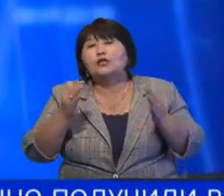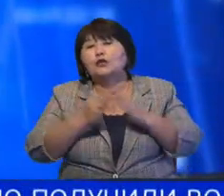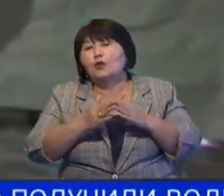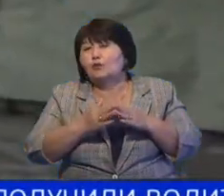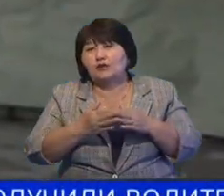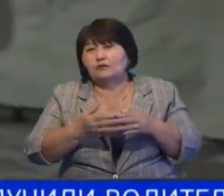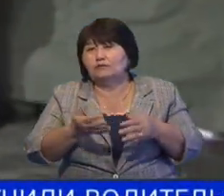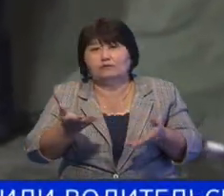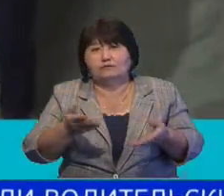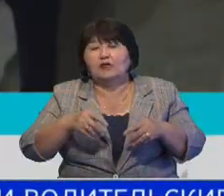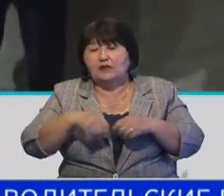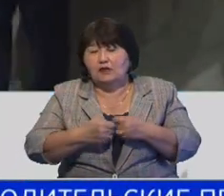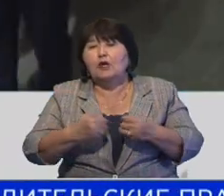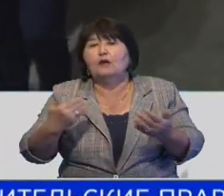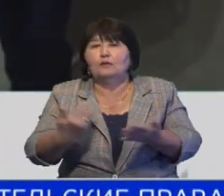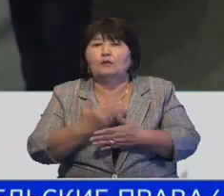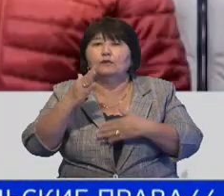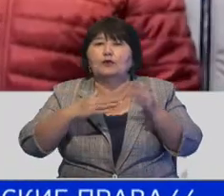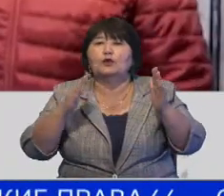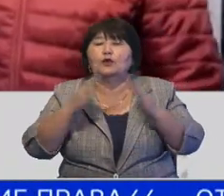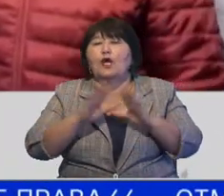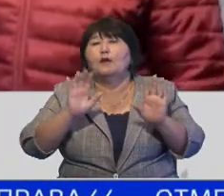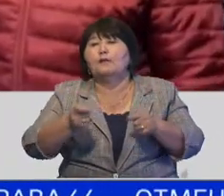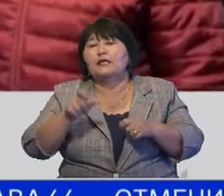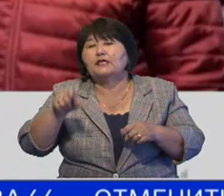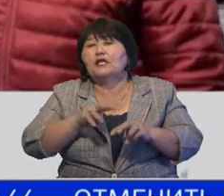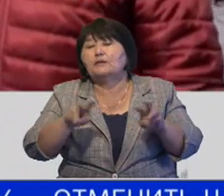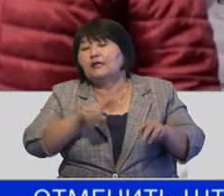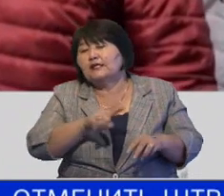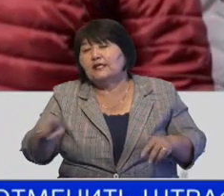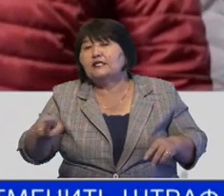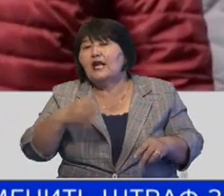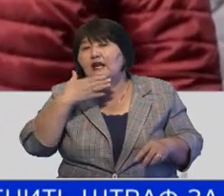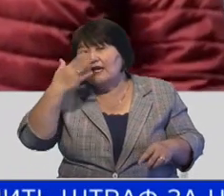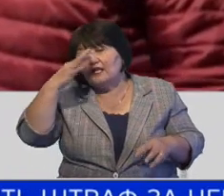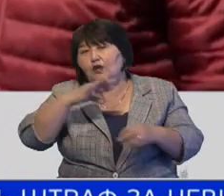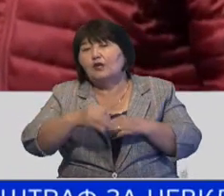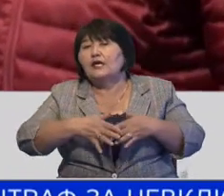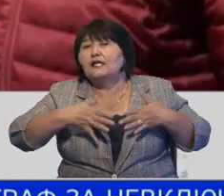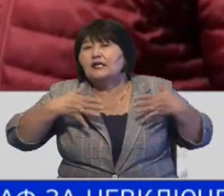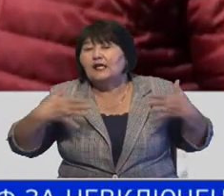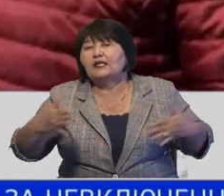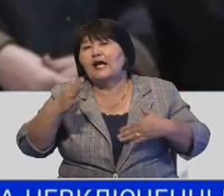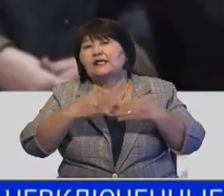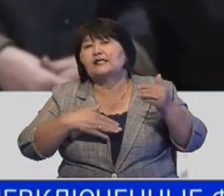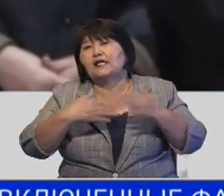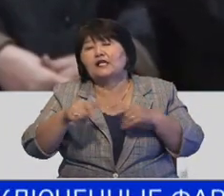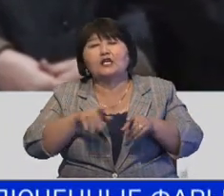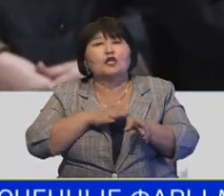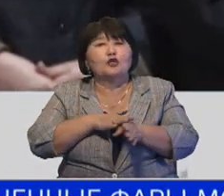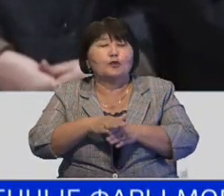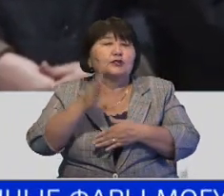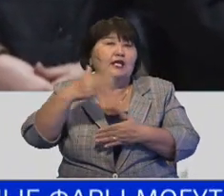признают негодными, будут построены новые. Президент поручил правительству в течение лета и осени развернуть масштабное строительство и